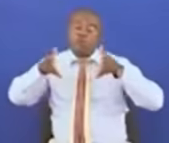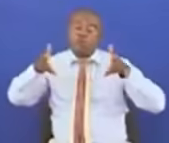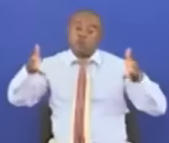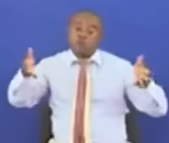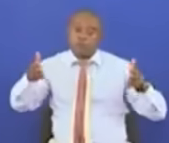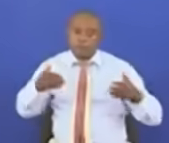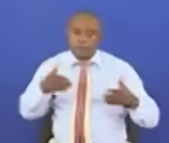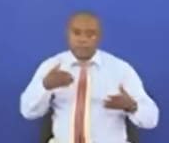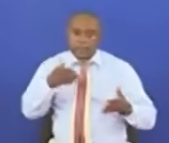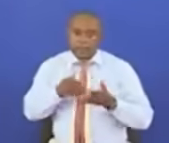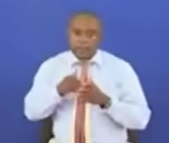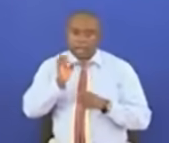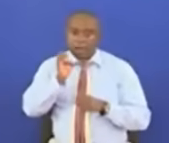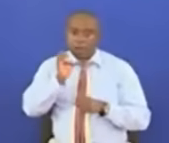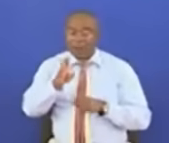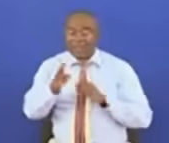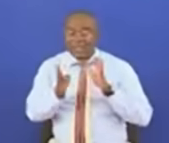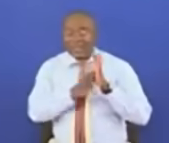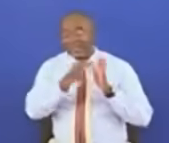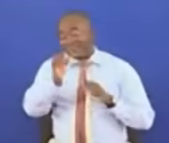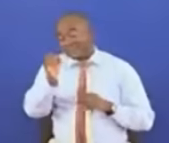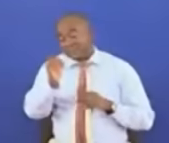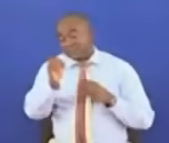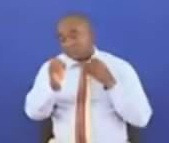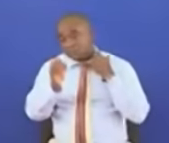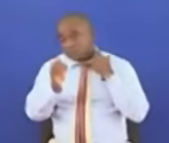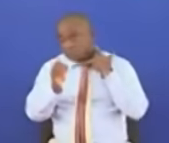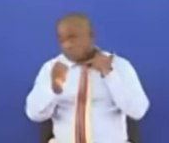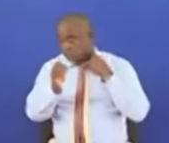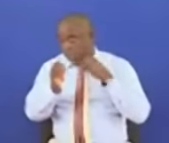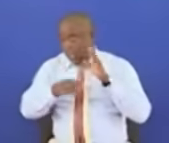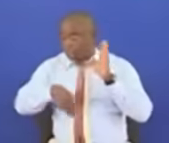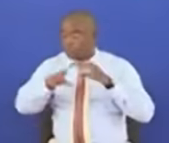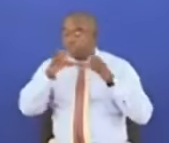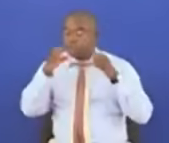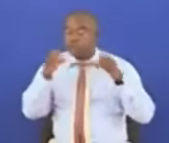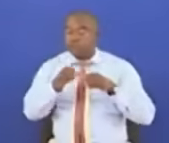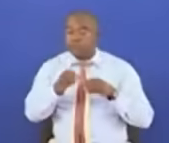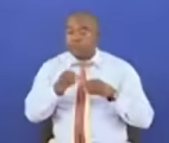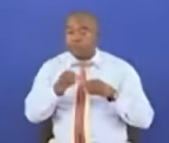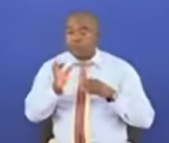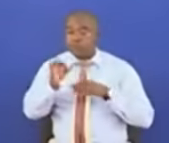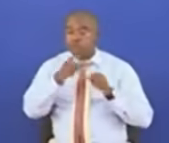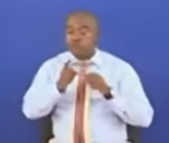mwaka 1990 mwenyekiti wa tume ya uchaguzi alikuwa spika.